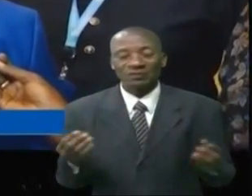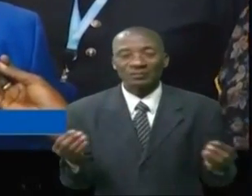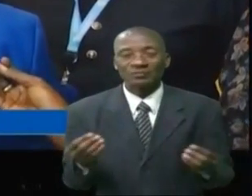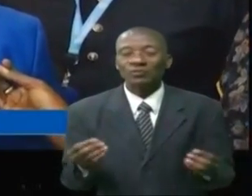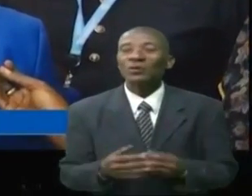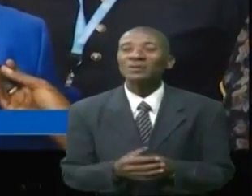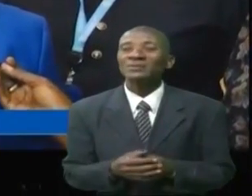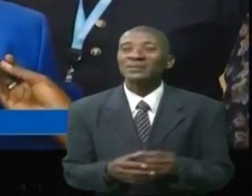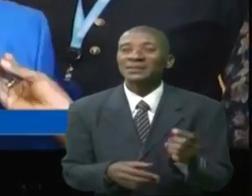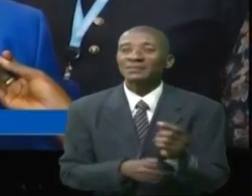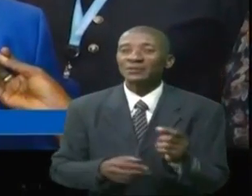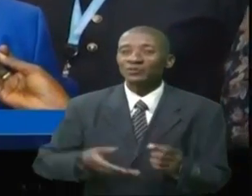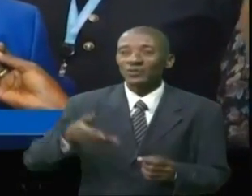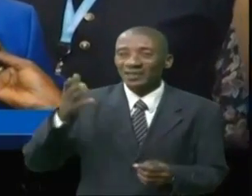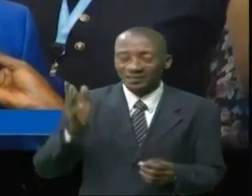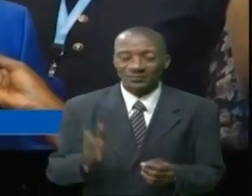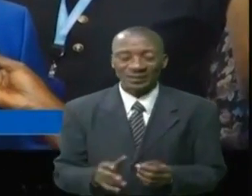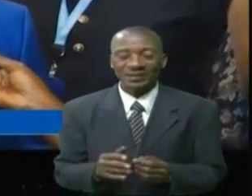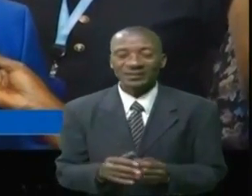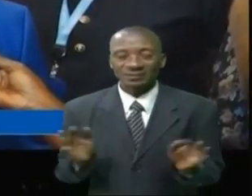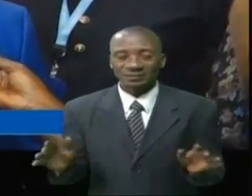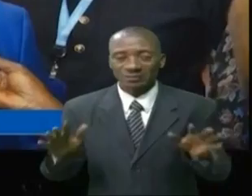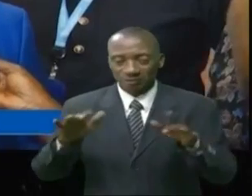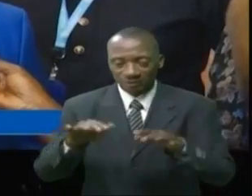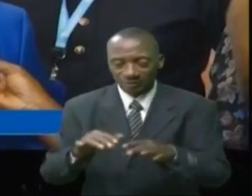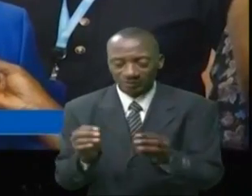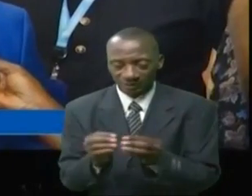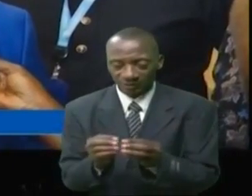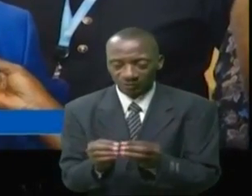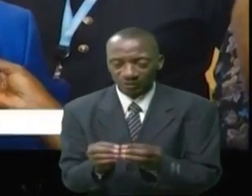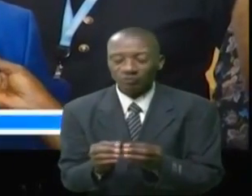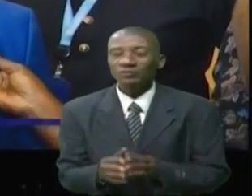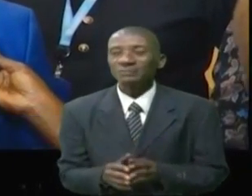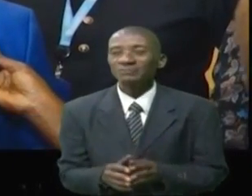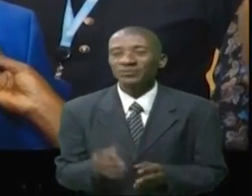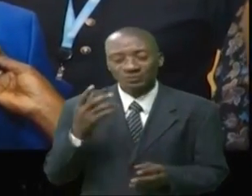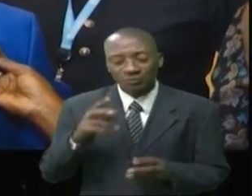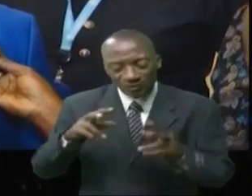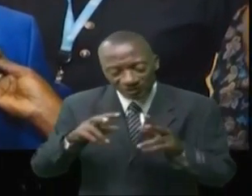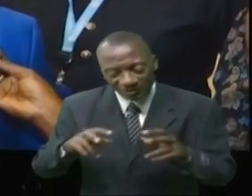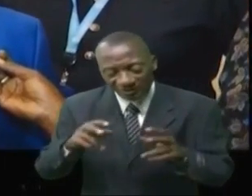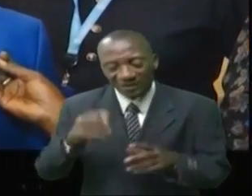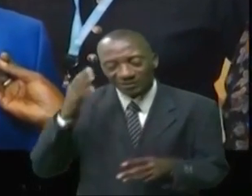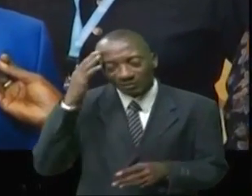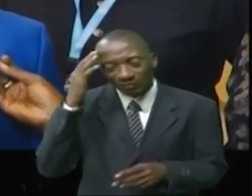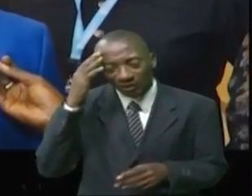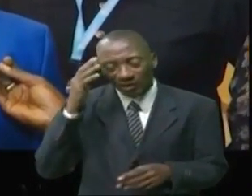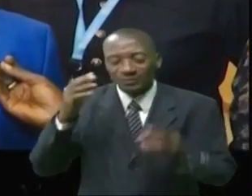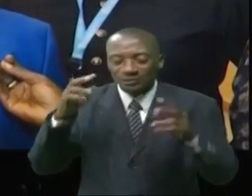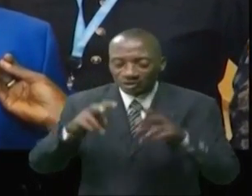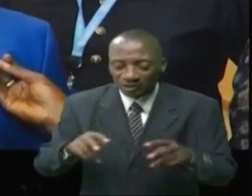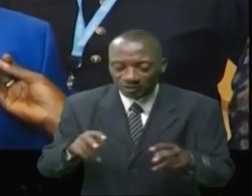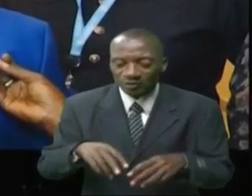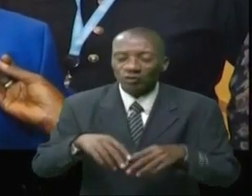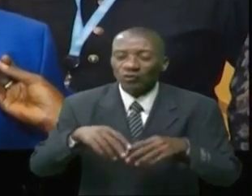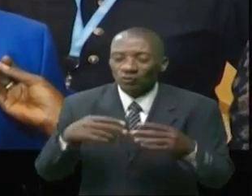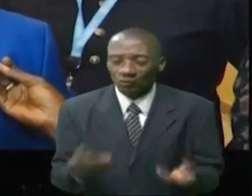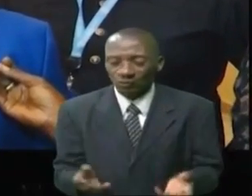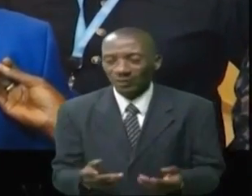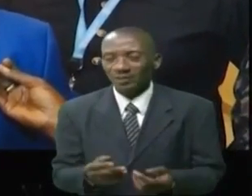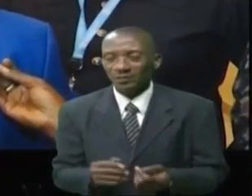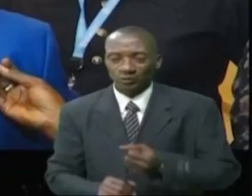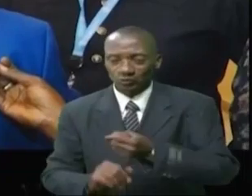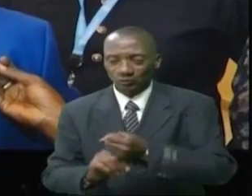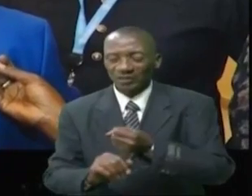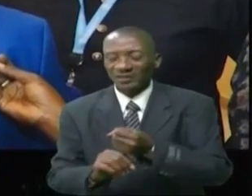agricole avec plusieurs composantes. Et si on arrive à aboutir, à réaliser convenablement le plan de relance,